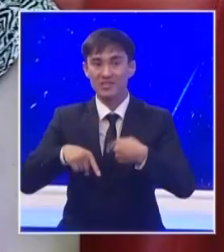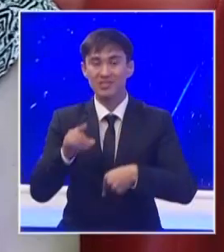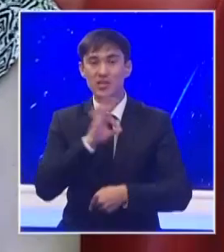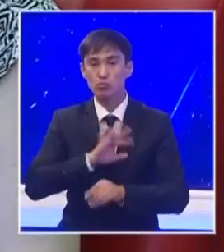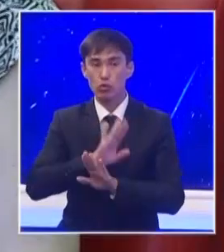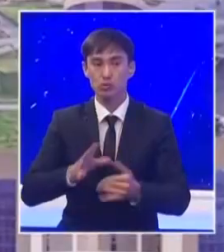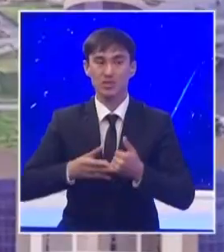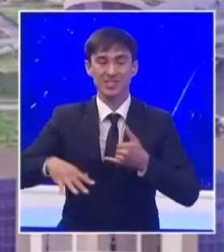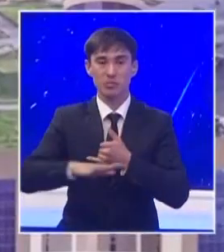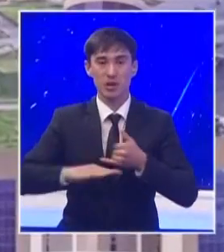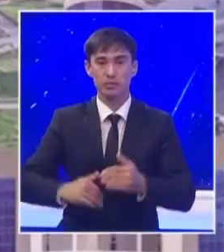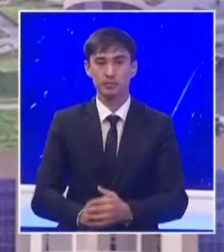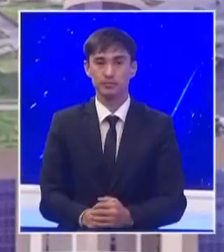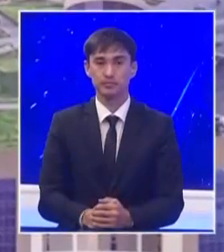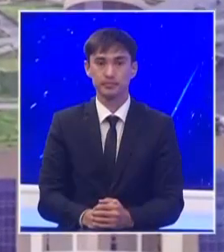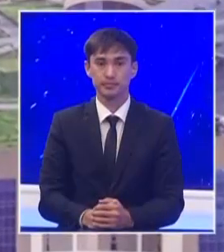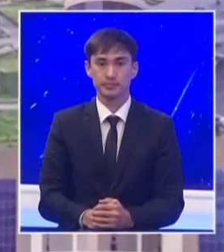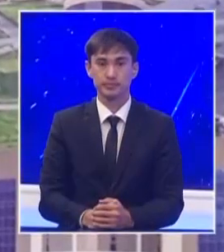неиспользуемых земель.